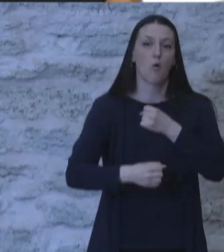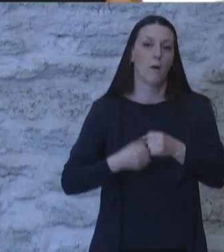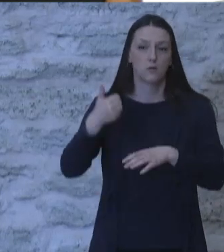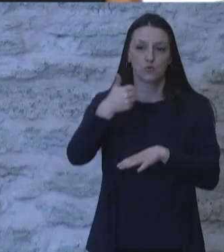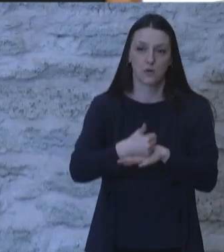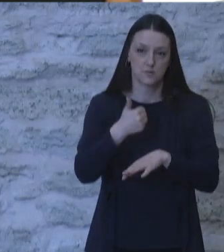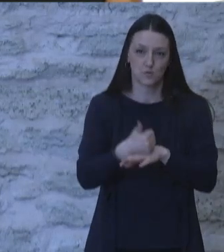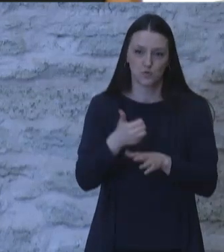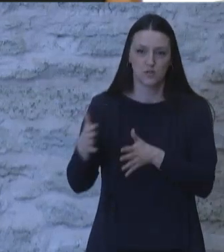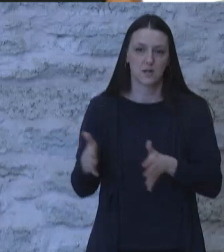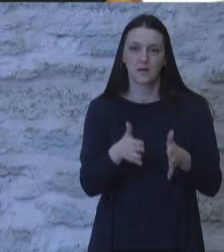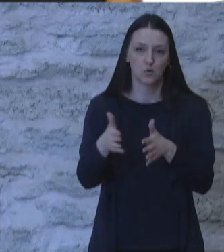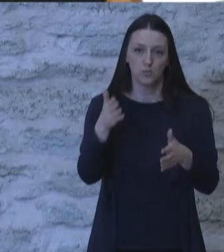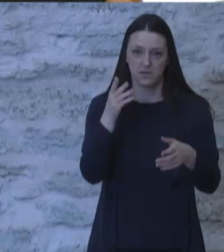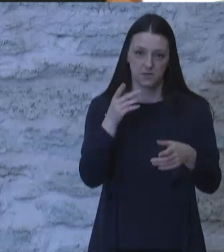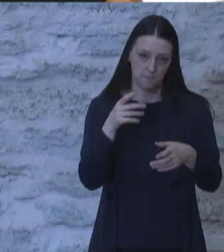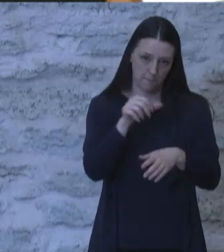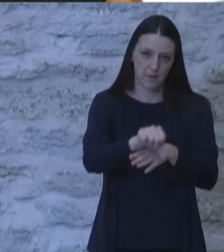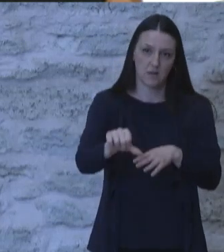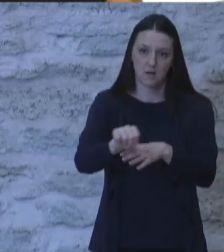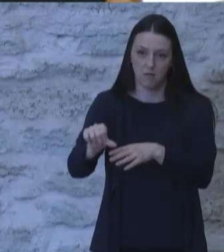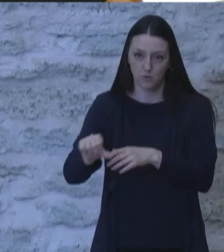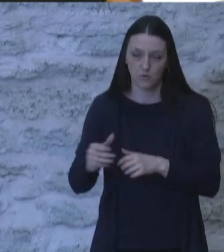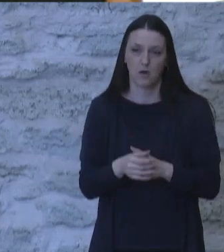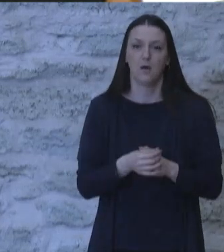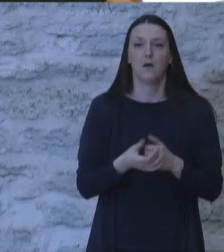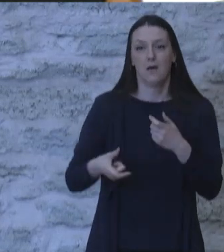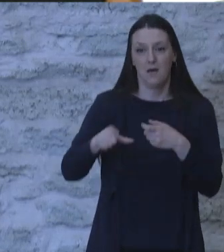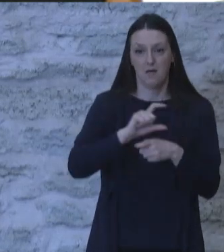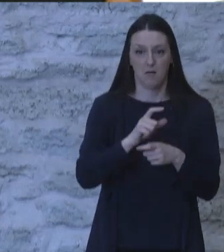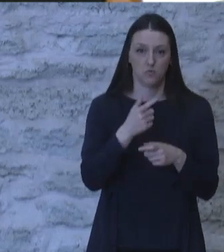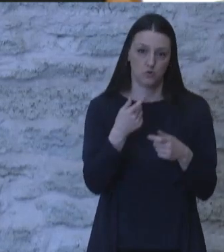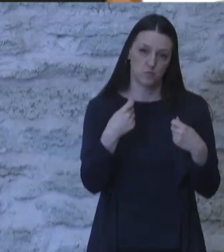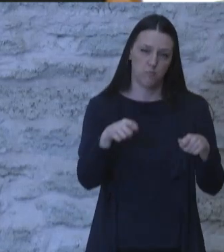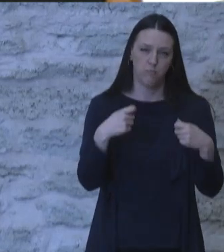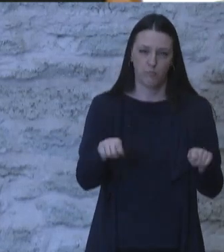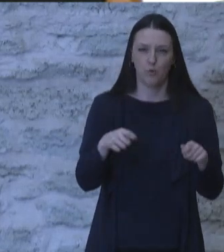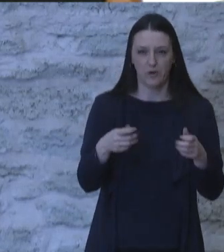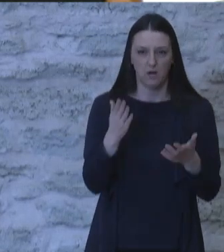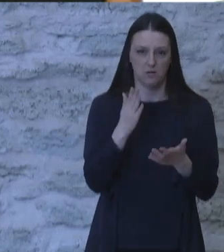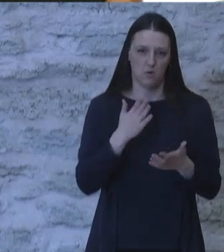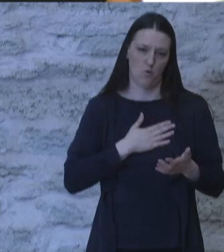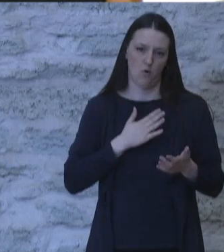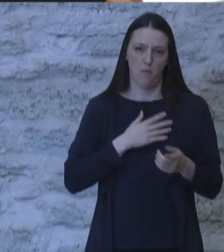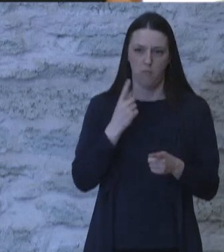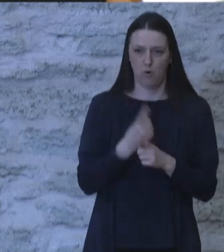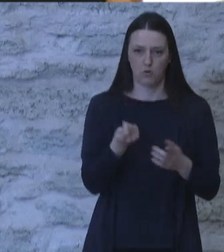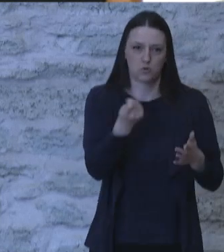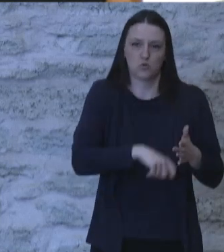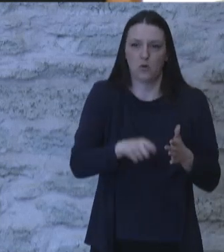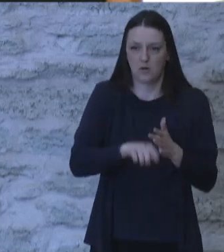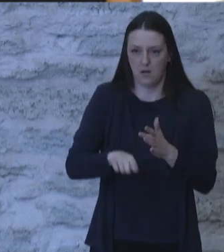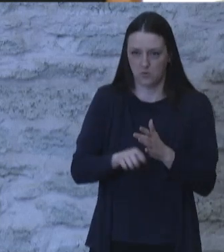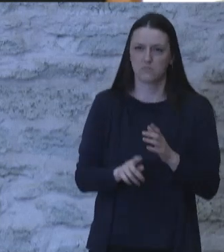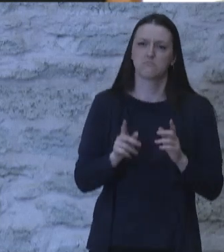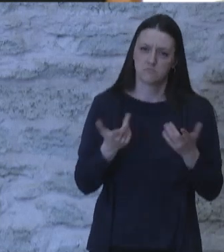liikumispiirangud ja enamus kaupmehi on siis oma poet pidanud sulgema. Ilmselt olis